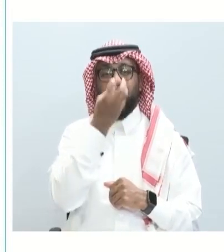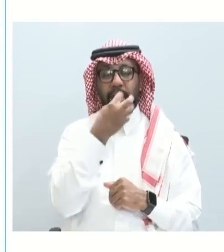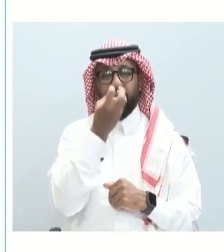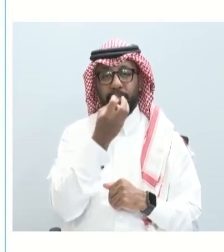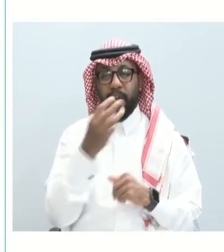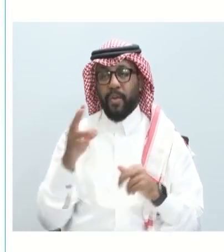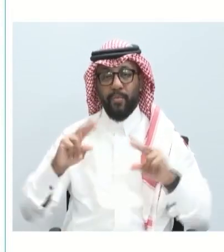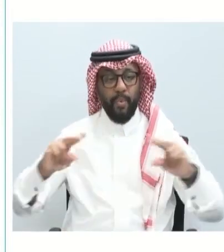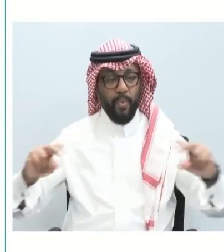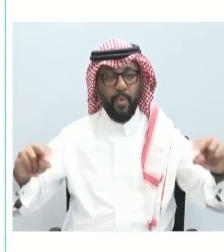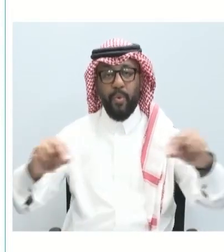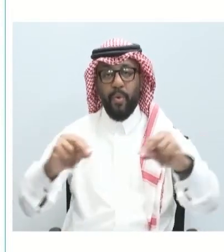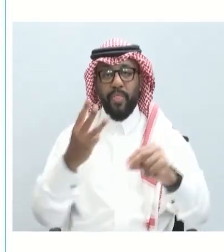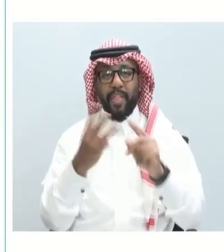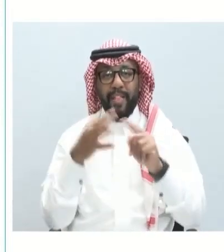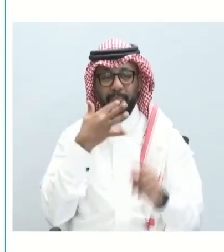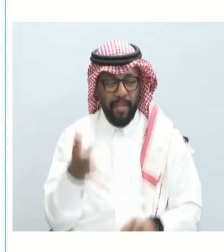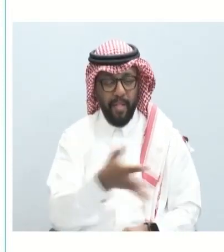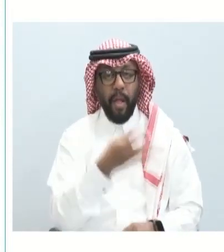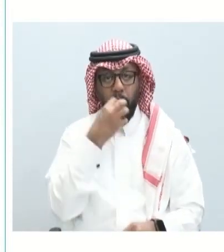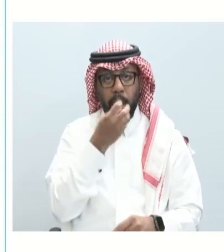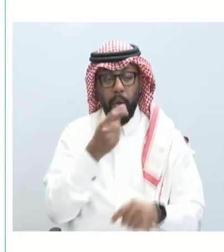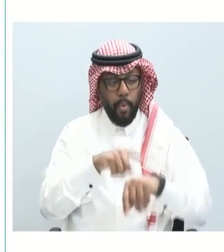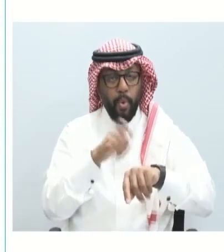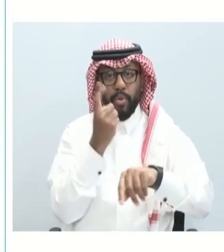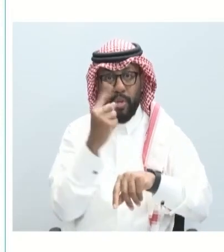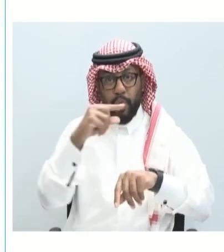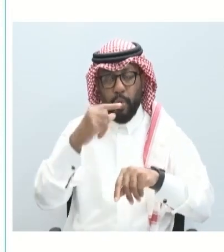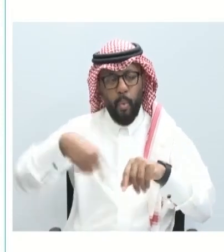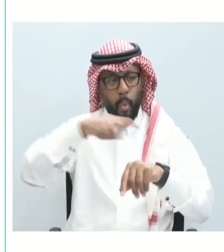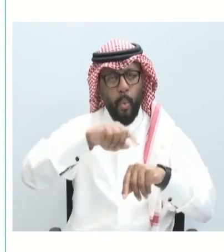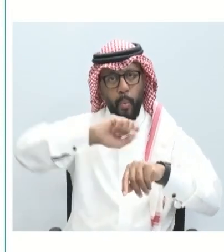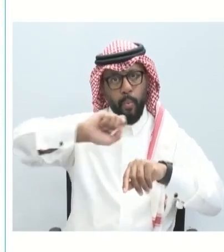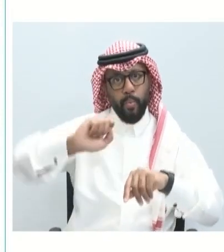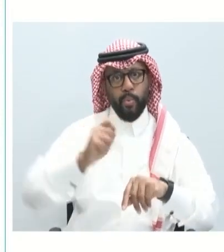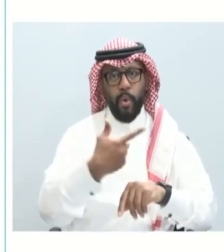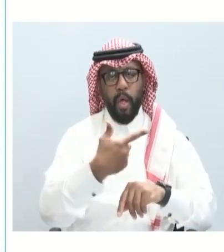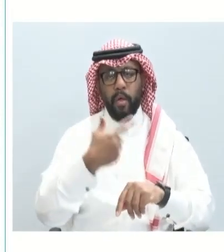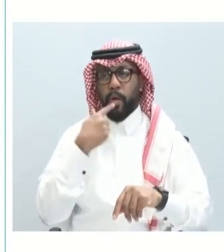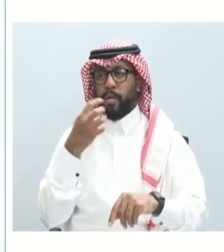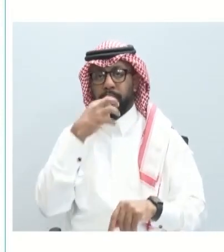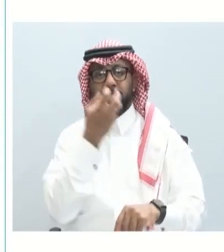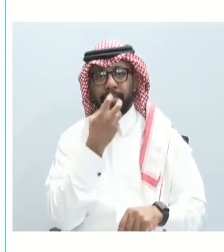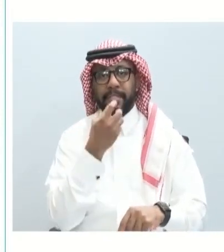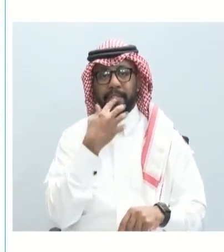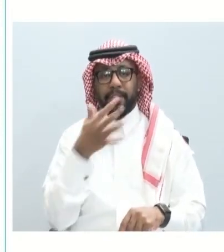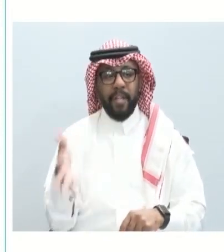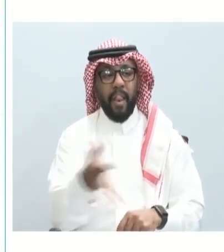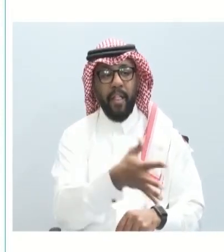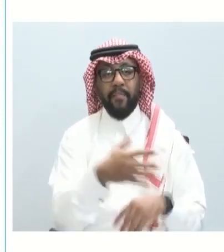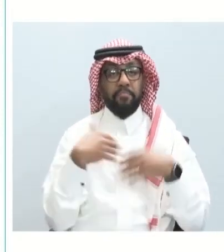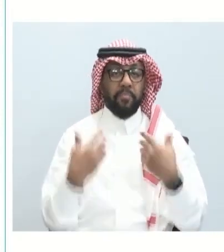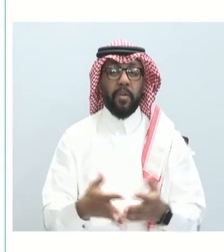متساويه في الحجر في دقيقه واحده فكم يلزم من الوقت كي ينتهي